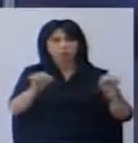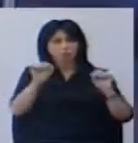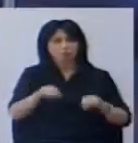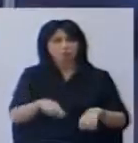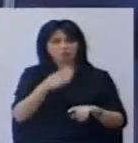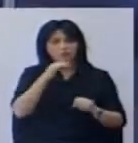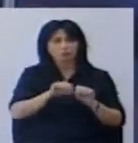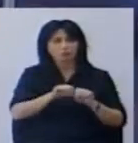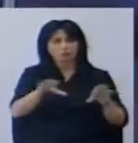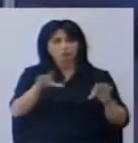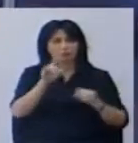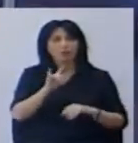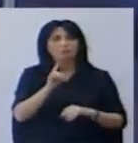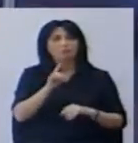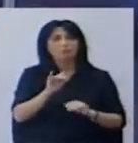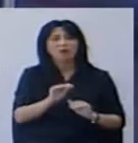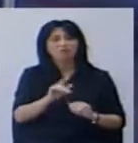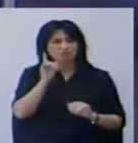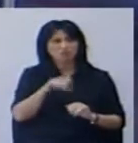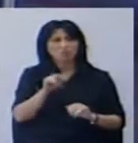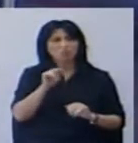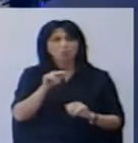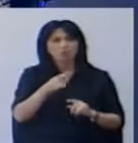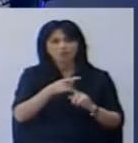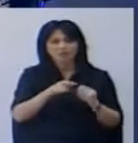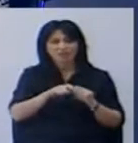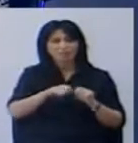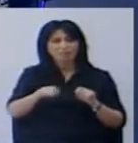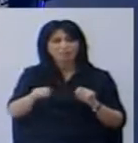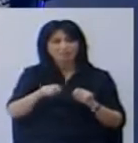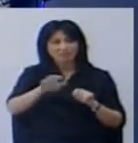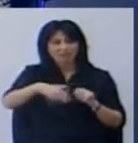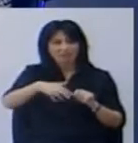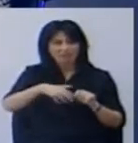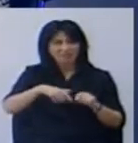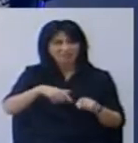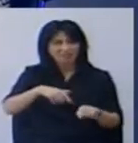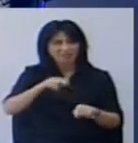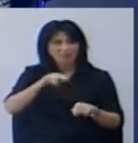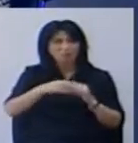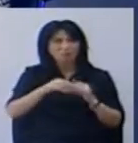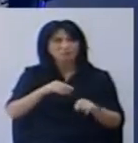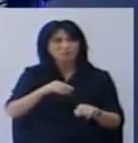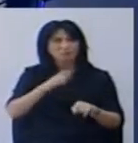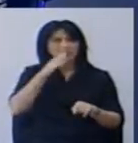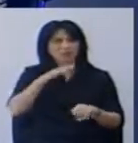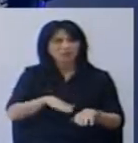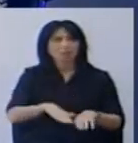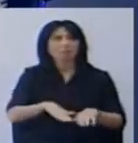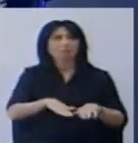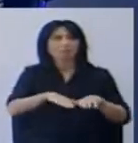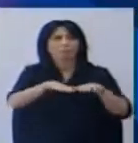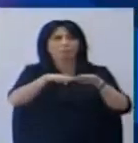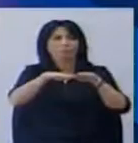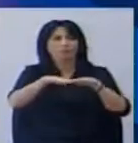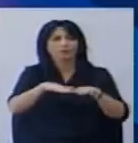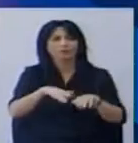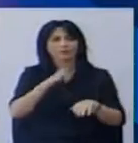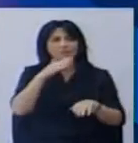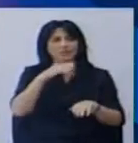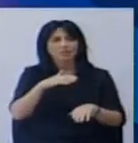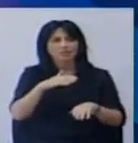ბავშვმაც კი იცის ფოჩი, რომ ნახევარ მეტრზე როგორც კი გათხრი Poți mița, scali amodis, dar scali